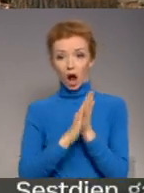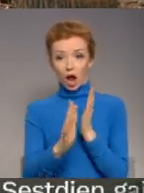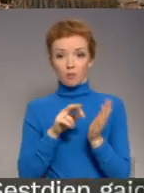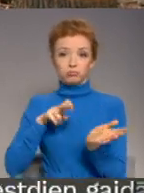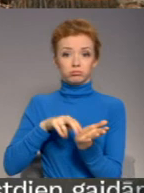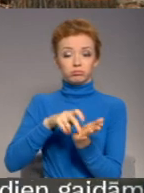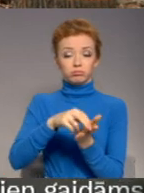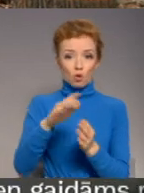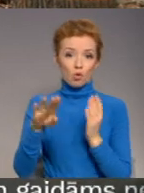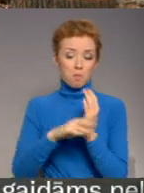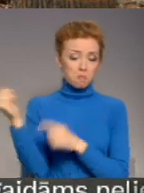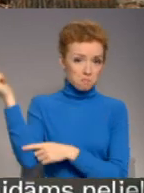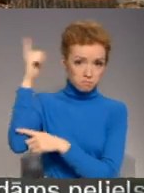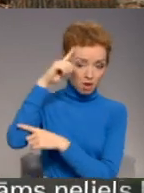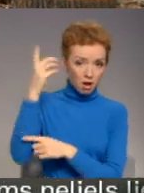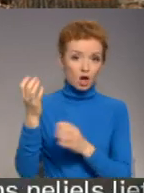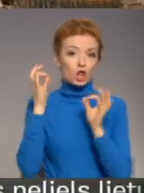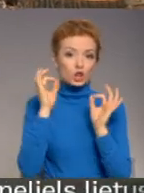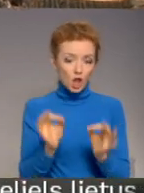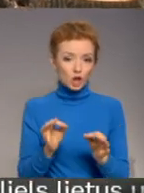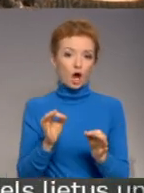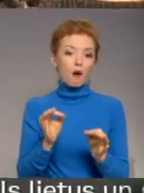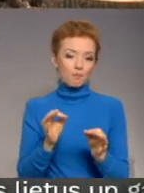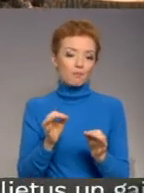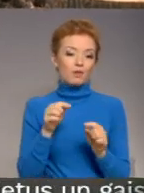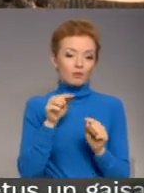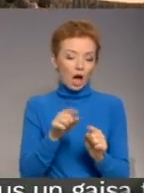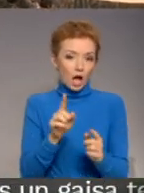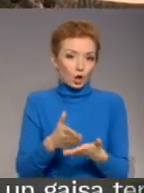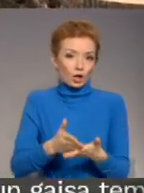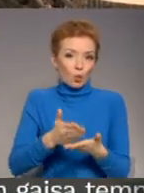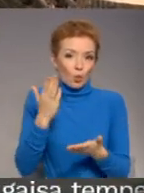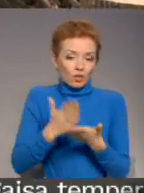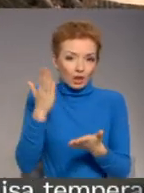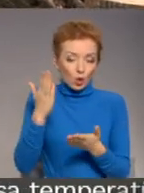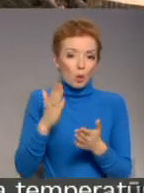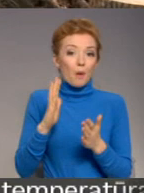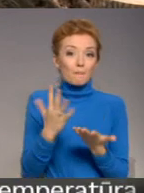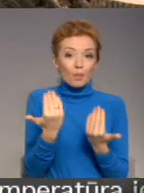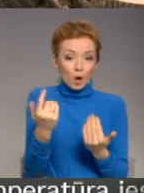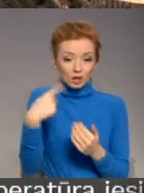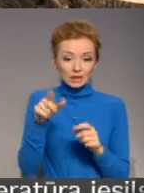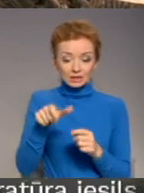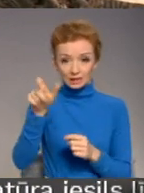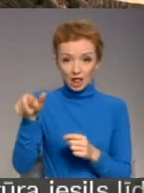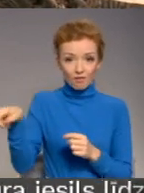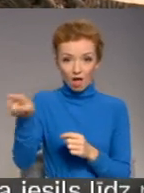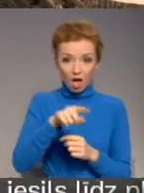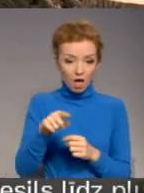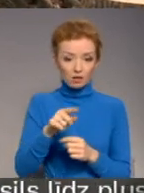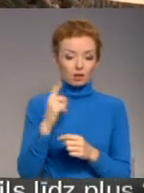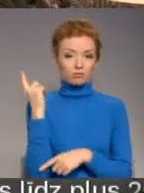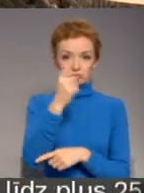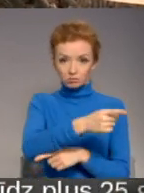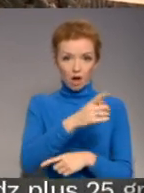koks uz galvas uzkritīs. Tagad ir noticis gandrīz vai tieši tas, bet šobrīd cilvēki, kas šeit dzīvo, normāli nekur nevar tikt,